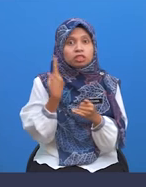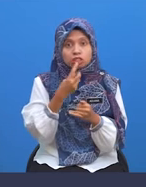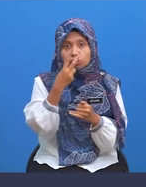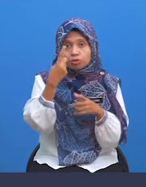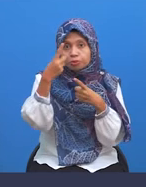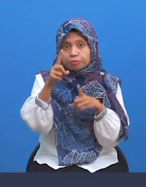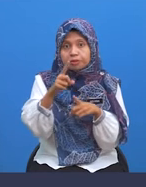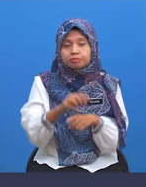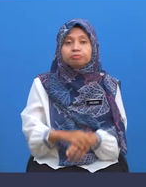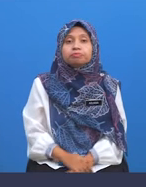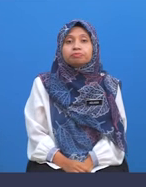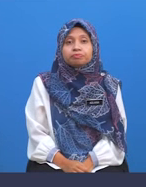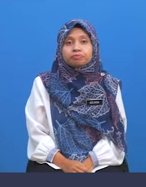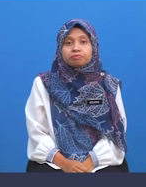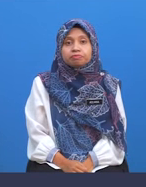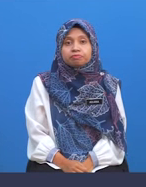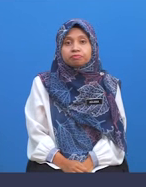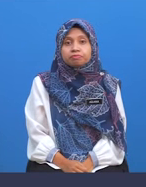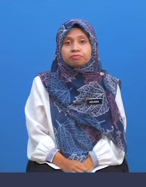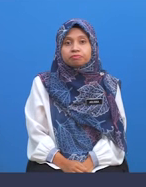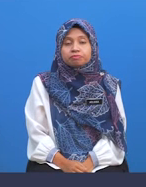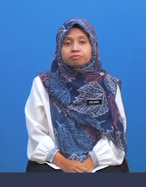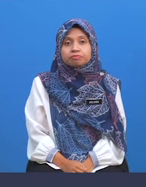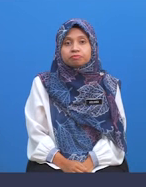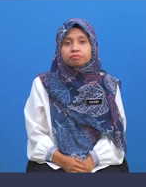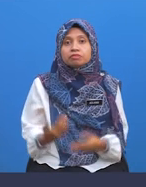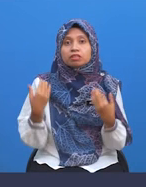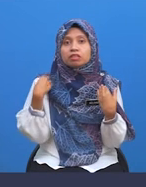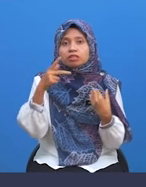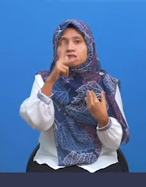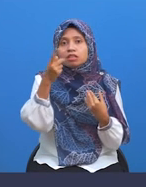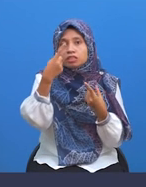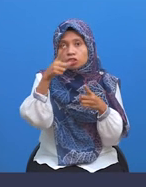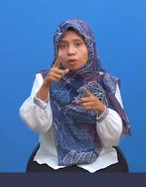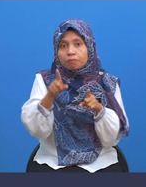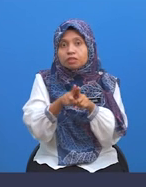Masa telah tamat murid-murid. Mari kita simak jawapan kita.